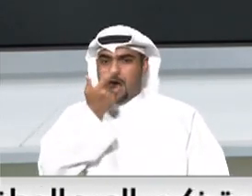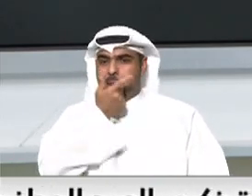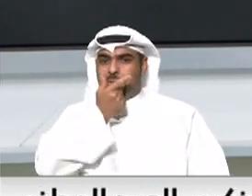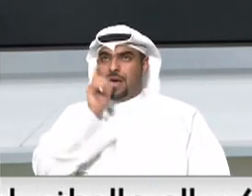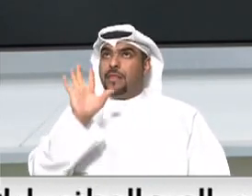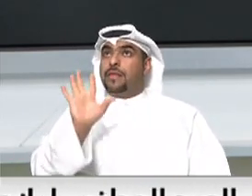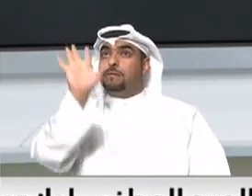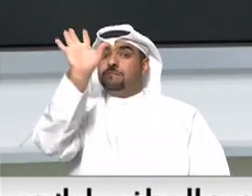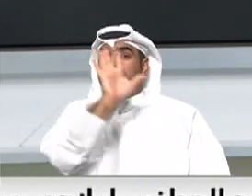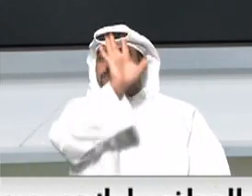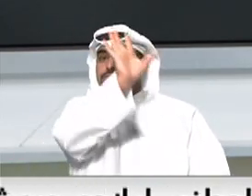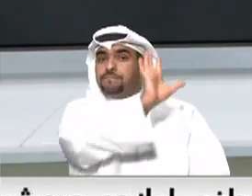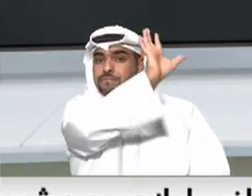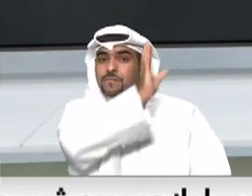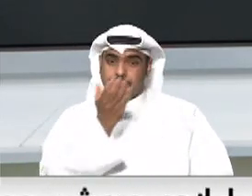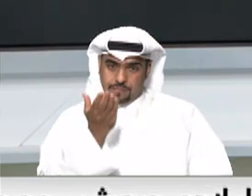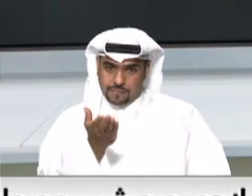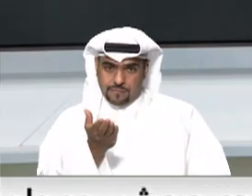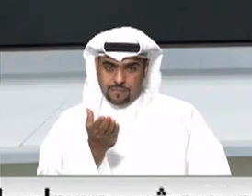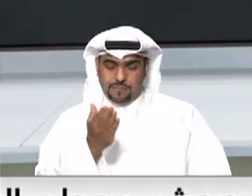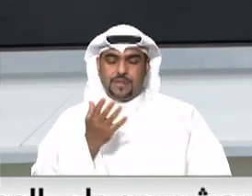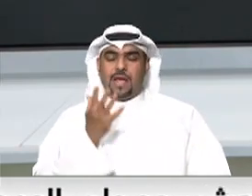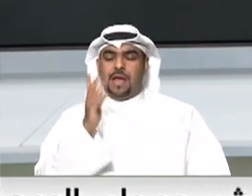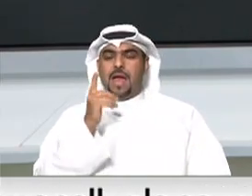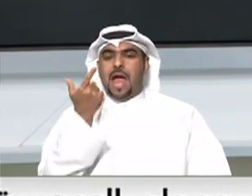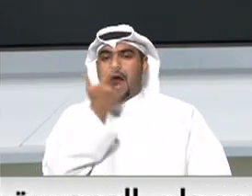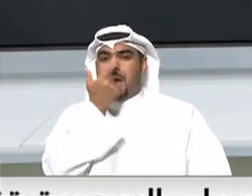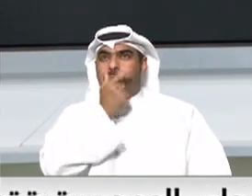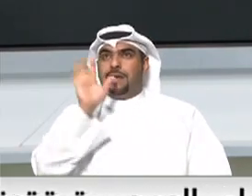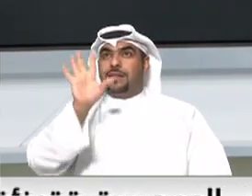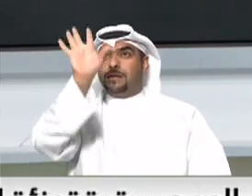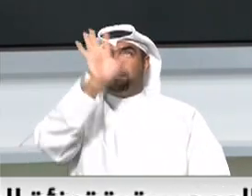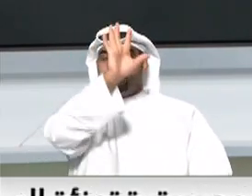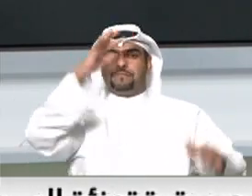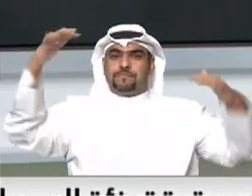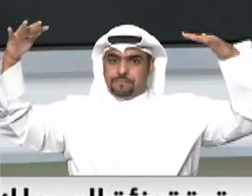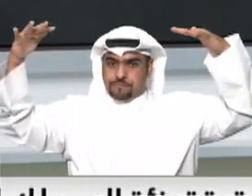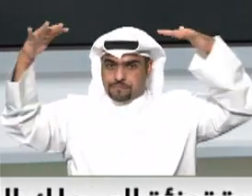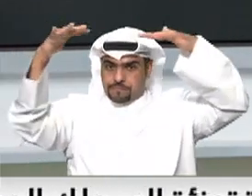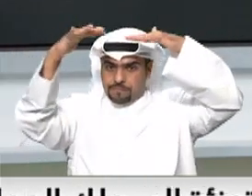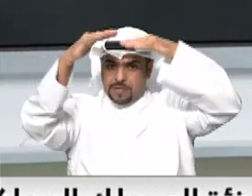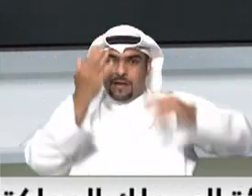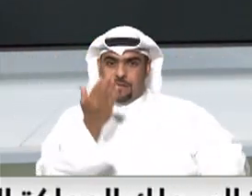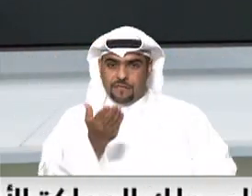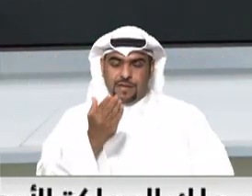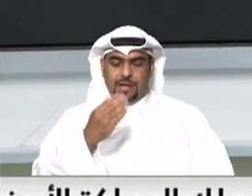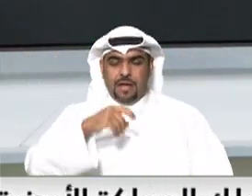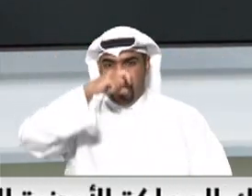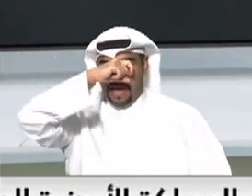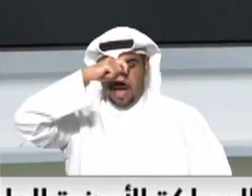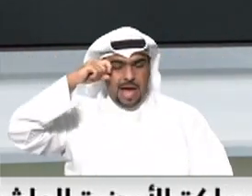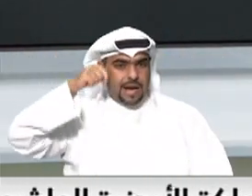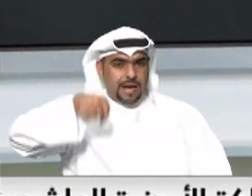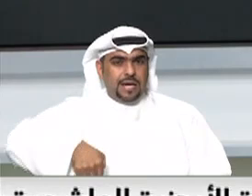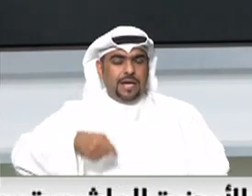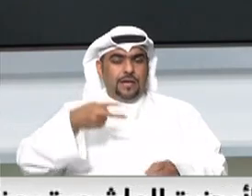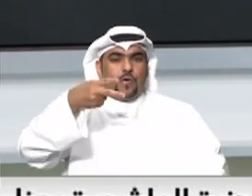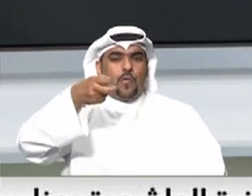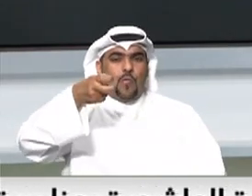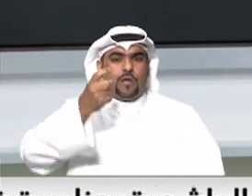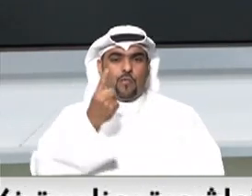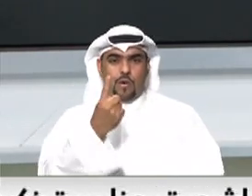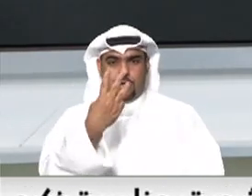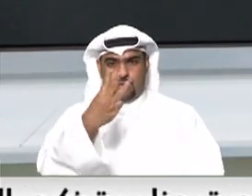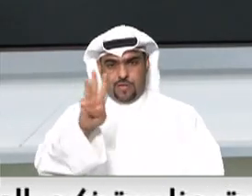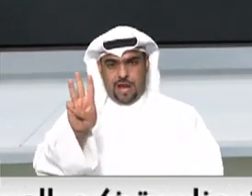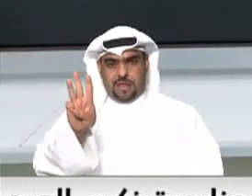على بعض المناطق حاليا عبر الصحف راح يستمر ويانا درجه الحراره حاليا في مدينه الكويت 31 درجه مئويه لاعتدال